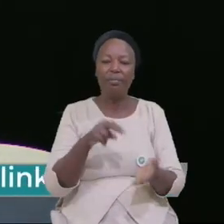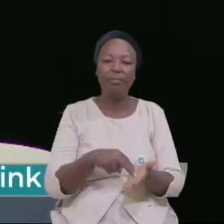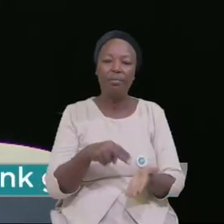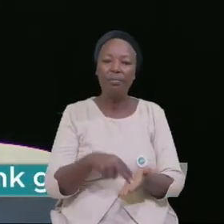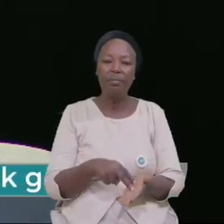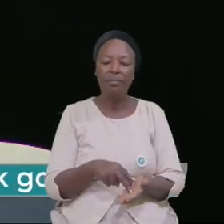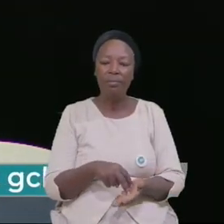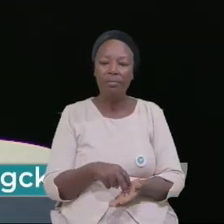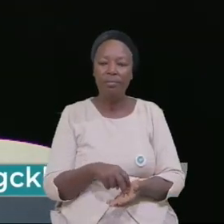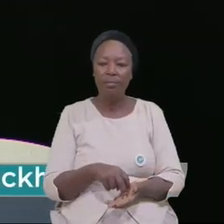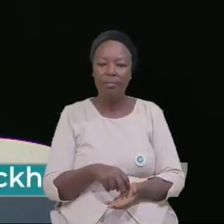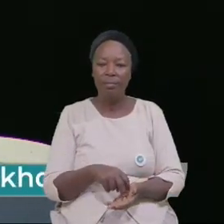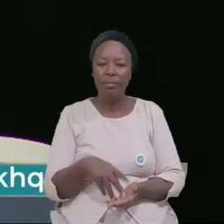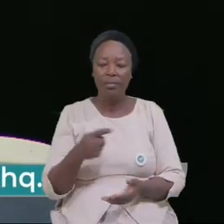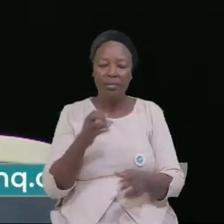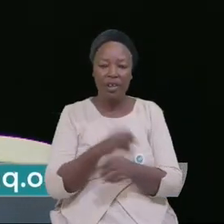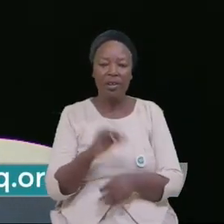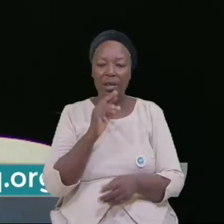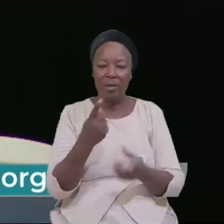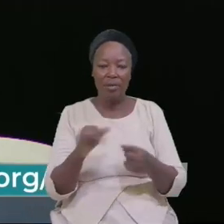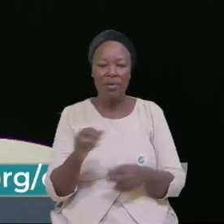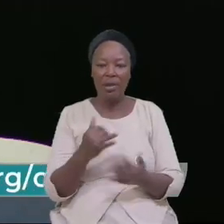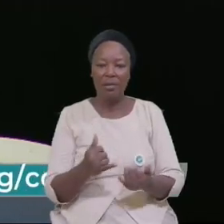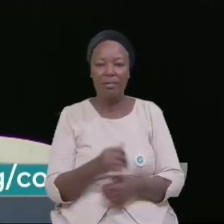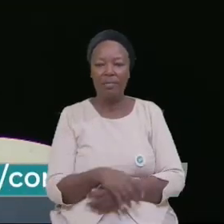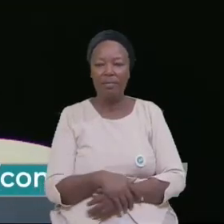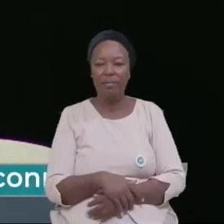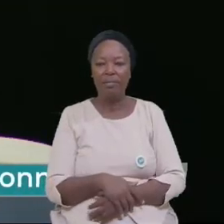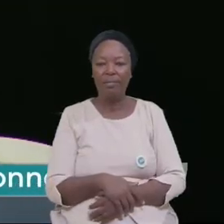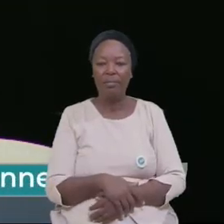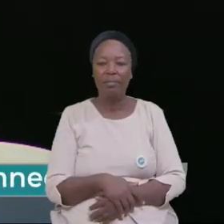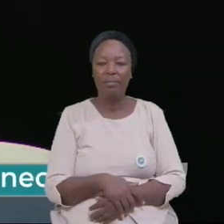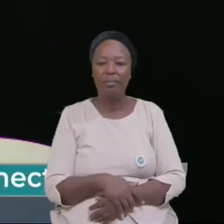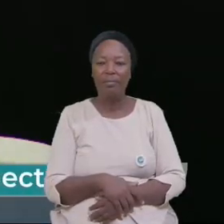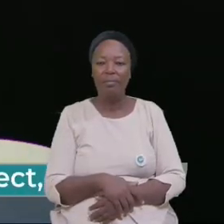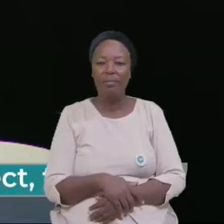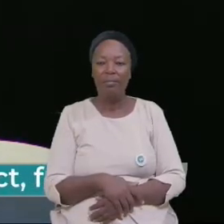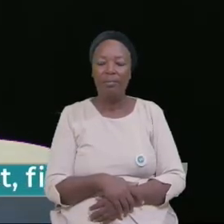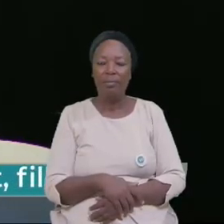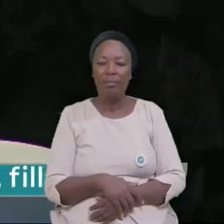Toujours debout, les conseillers sont là.